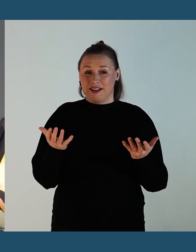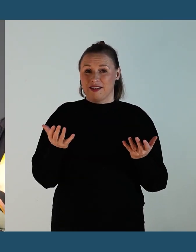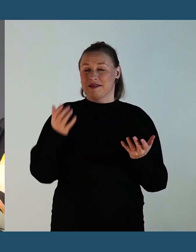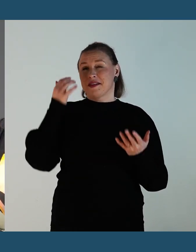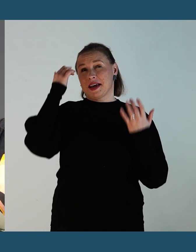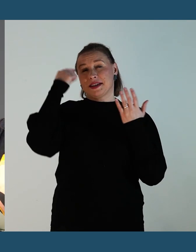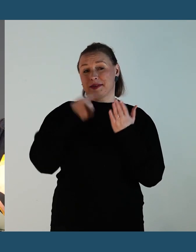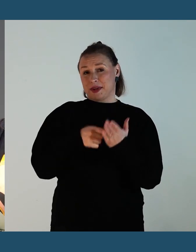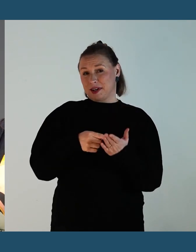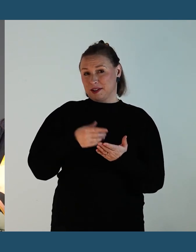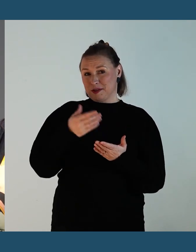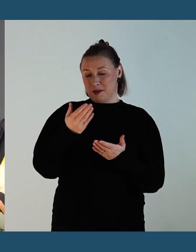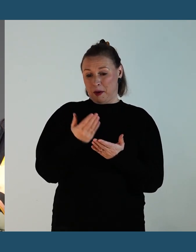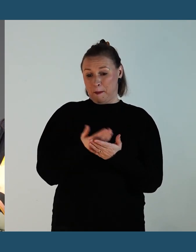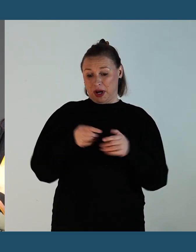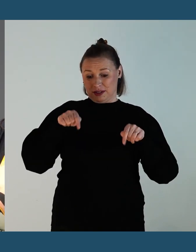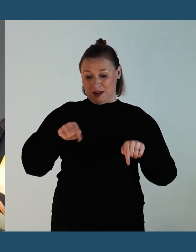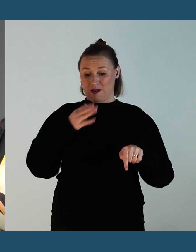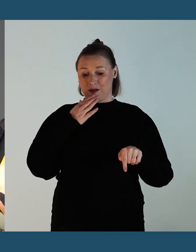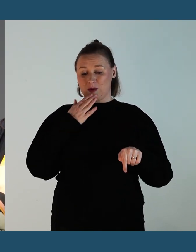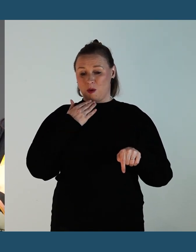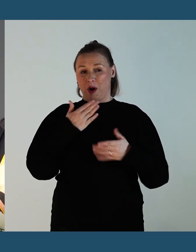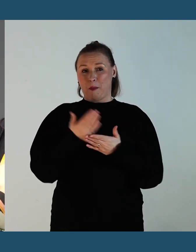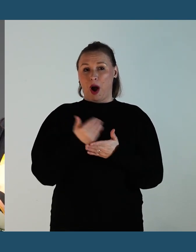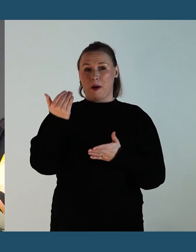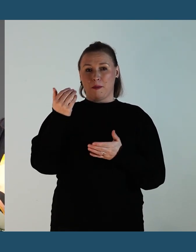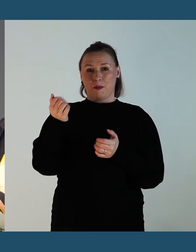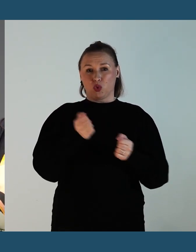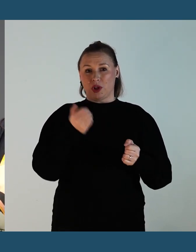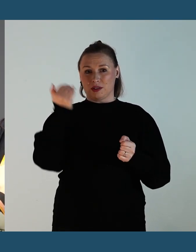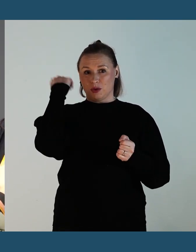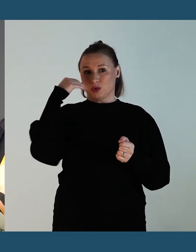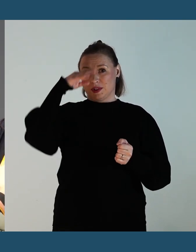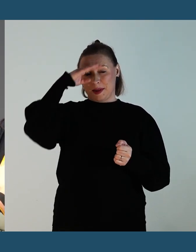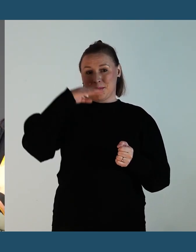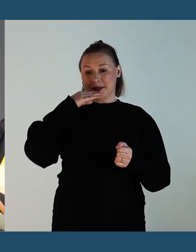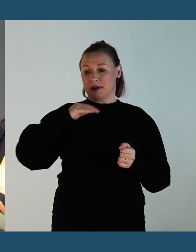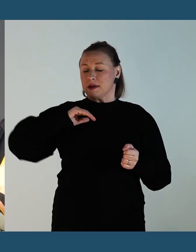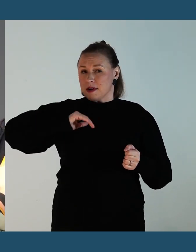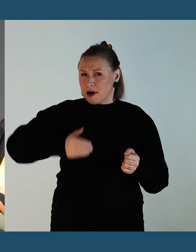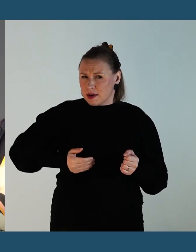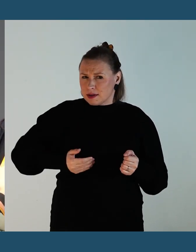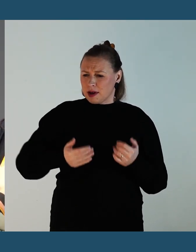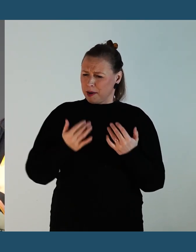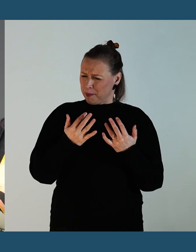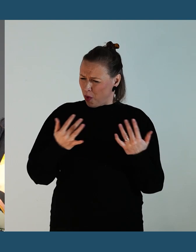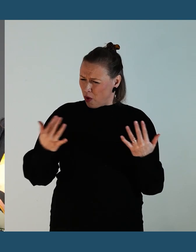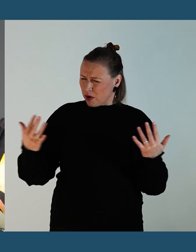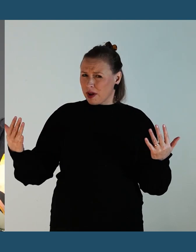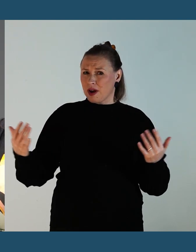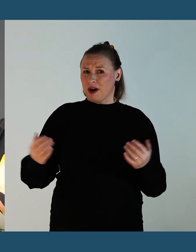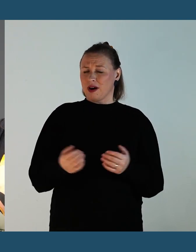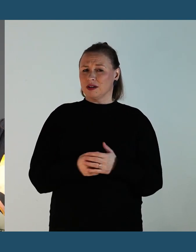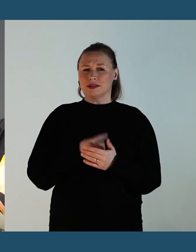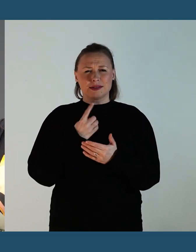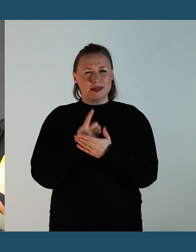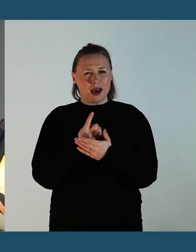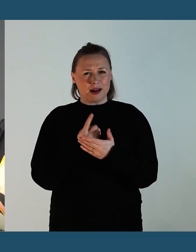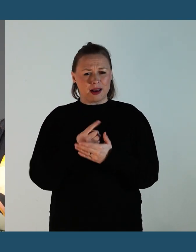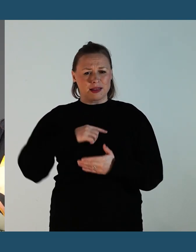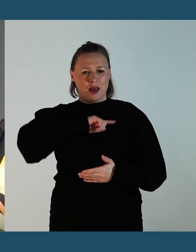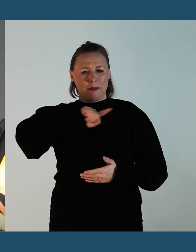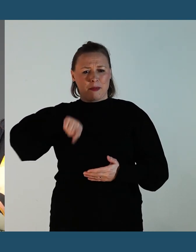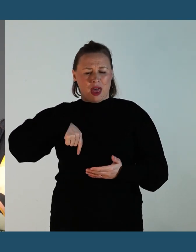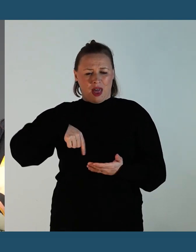maassa olevia maahanmuuttajataustaisia ihmisiä, naisia ja niin edelleen. On ihan todella tärkeää, että me tehdään tällaista niin kuin aktiivista